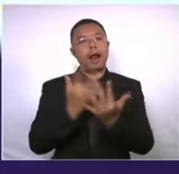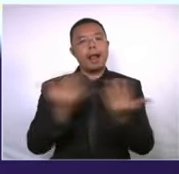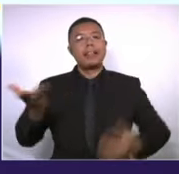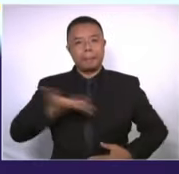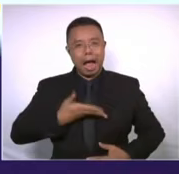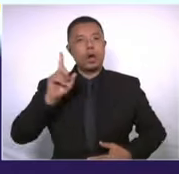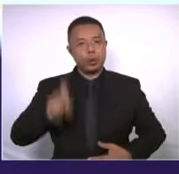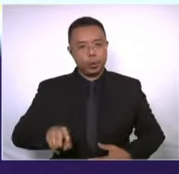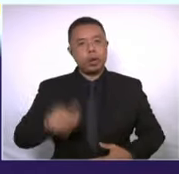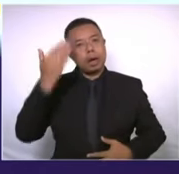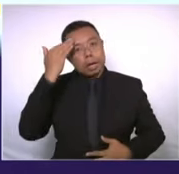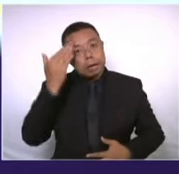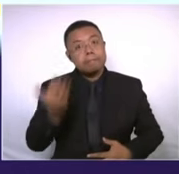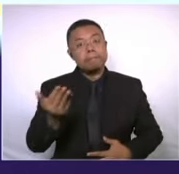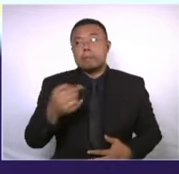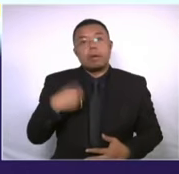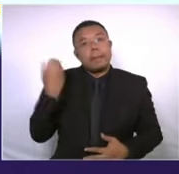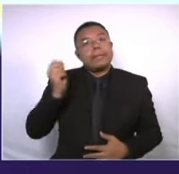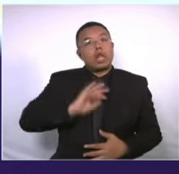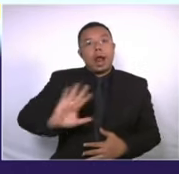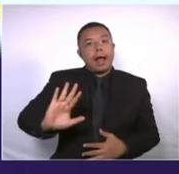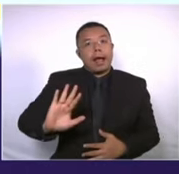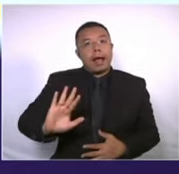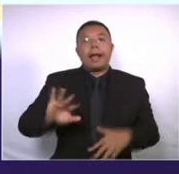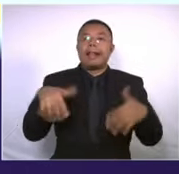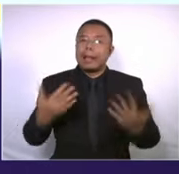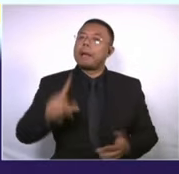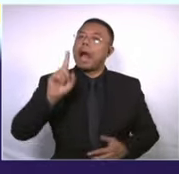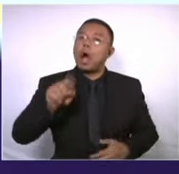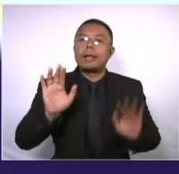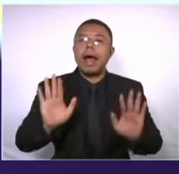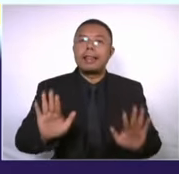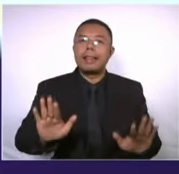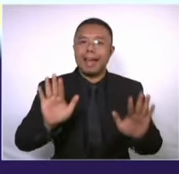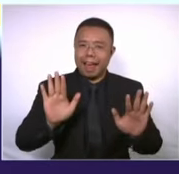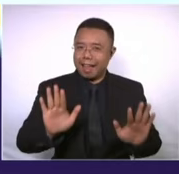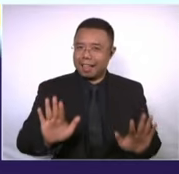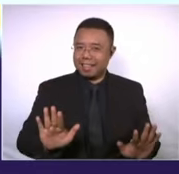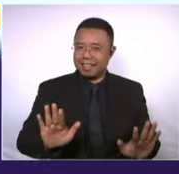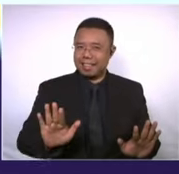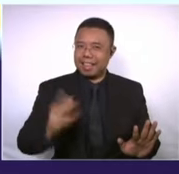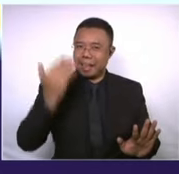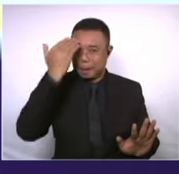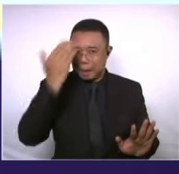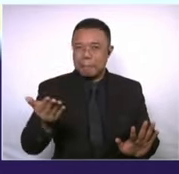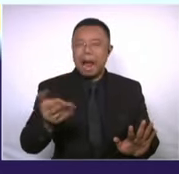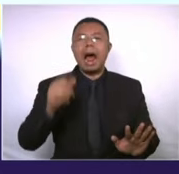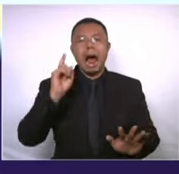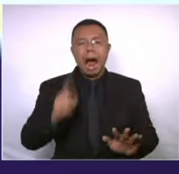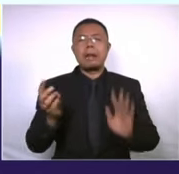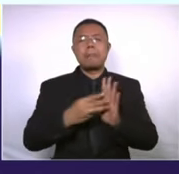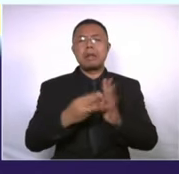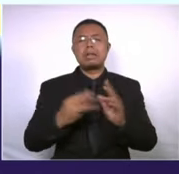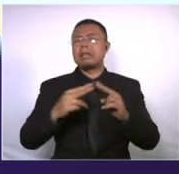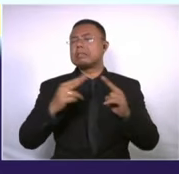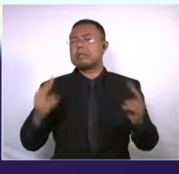itu Ya kita tidak bisa menolaknya tetapi harus berhati-hati karena jadi disrupsi yang luar biasa